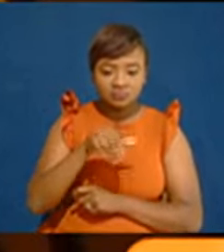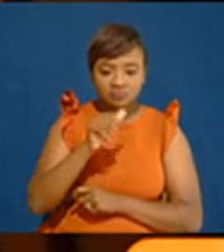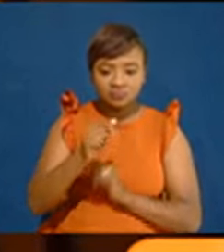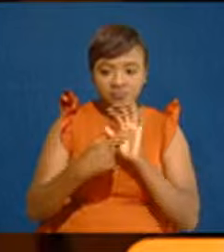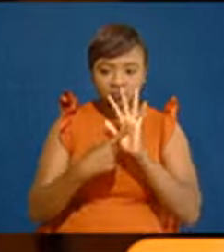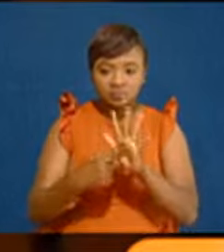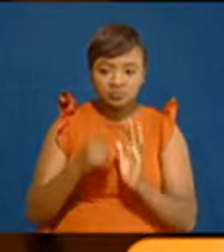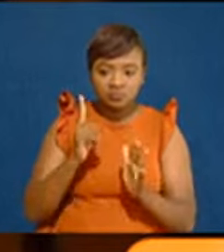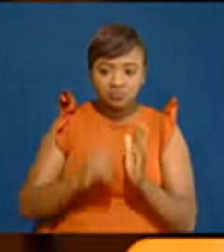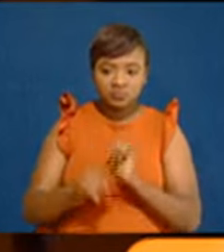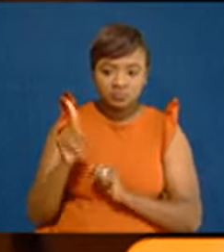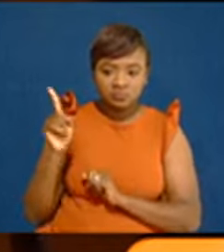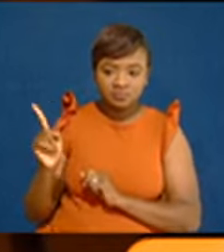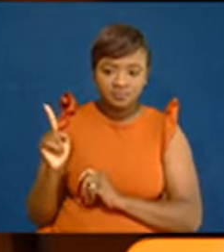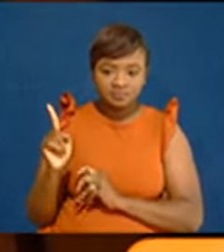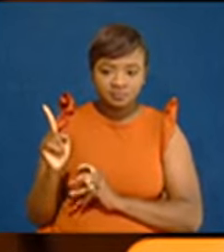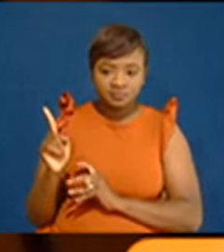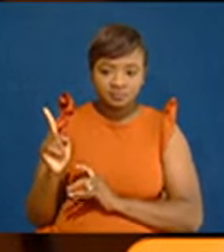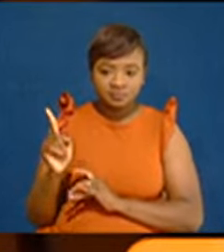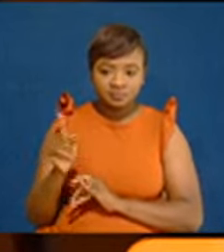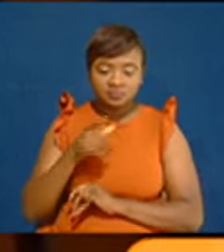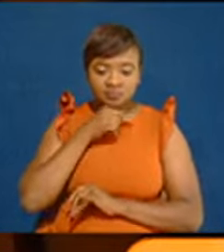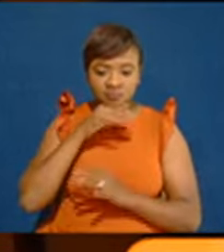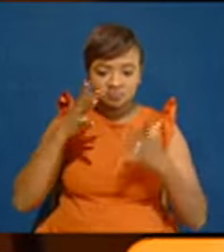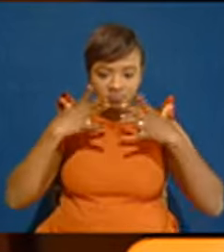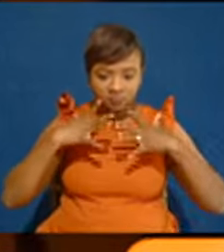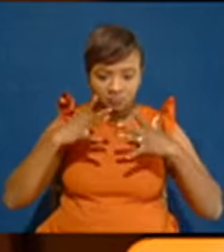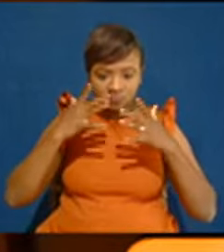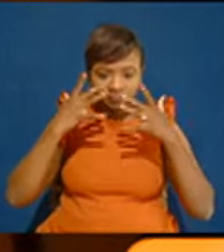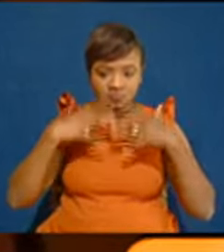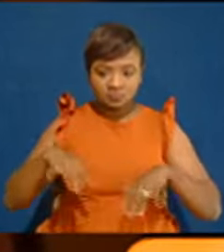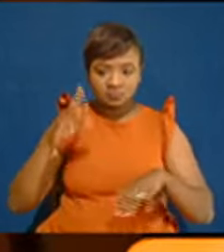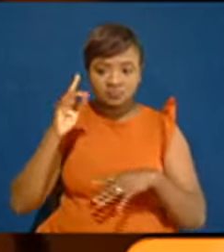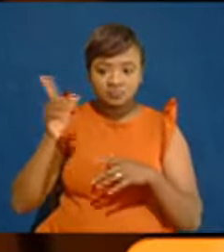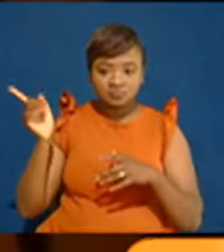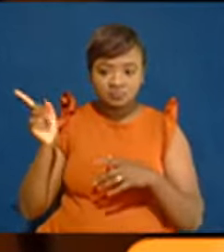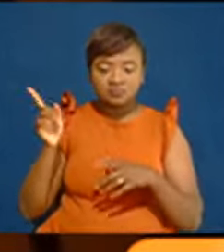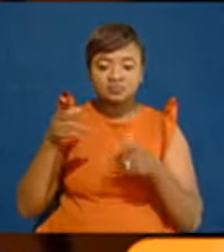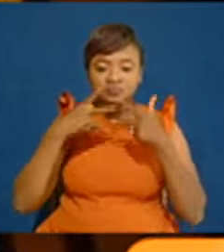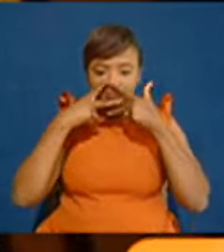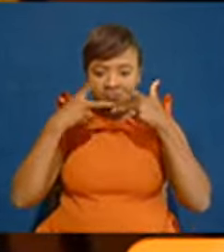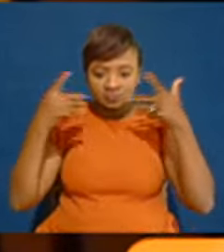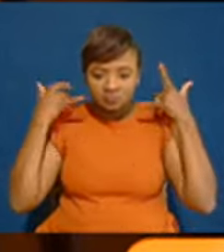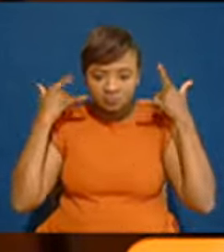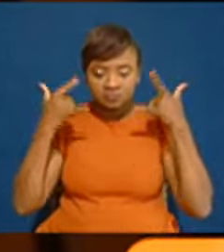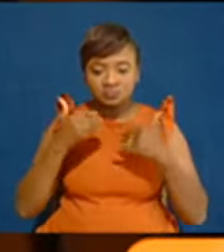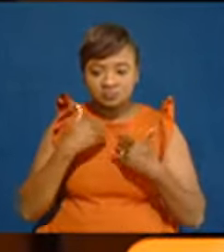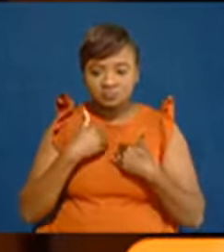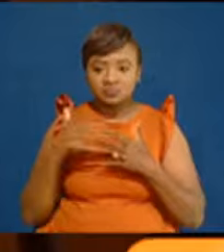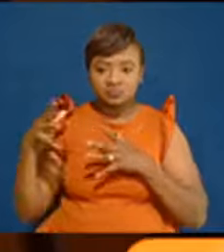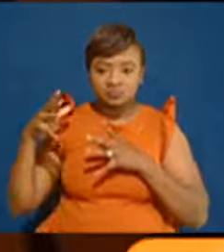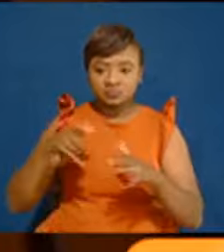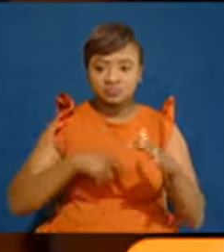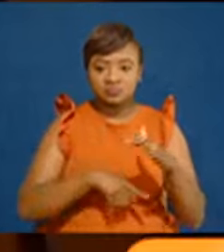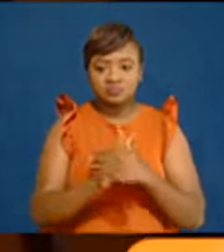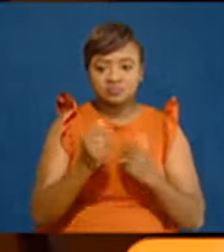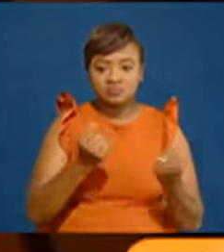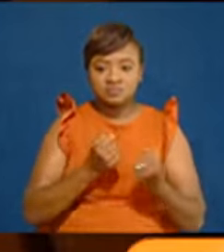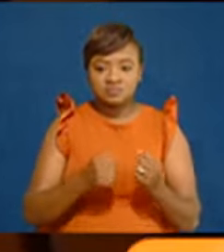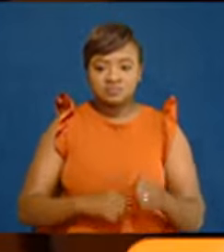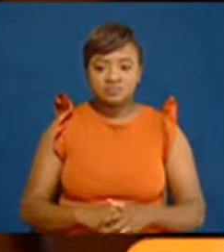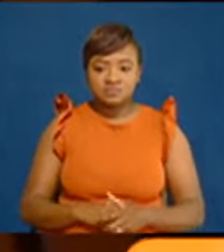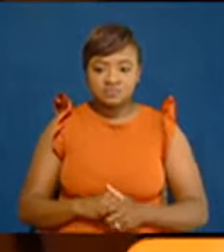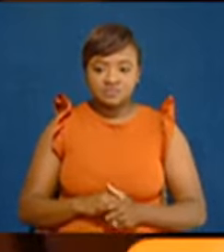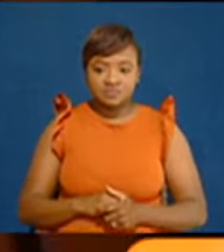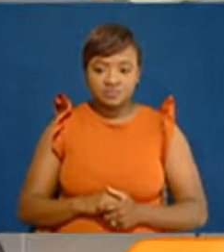Daniel akichukuliwa kwa nguvu na wanaume waliovalia barakoa na kumlazimisha kuingia ndani ya gari jeusi. Kutokana na